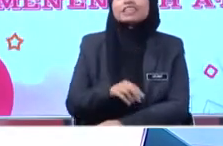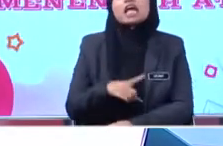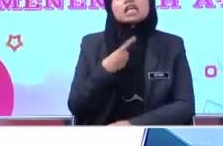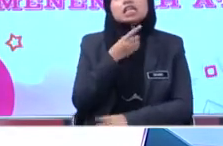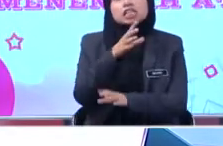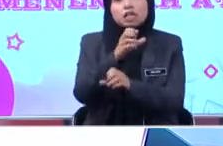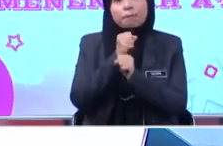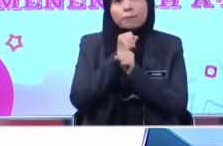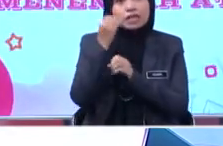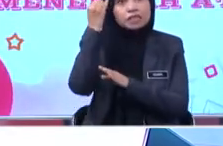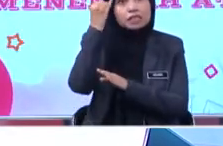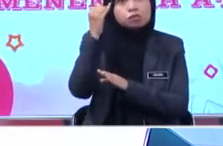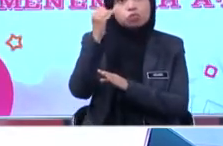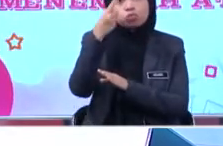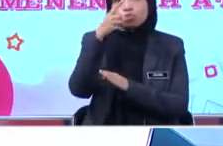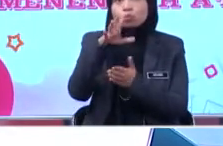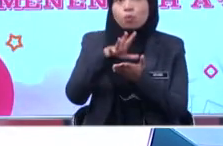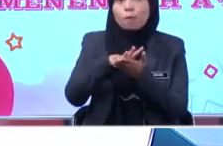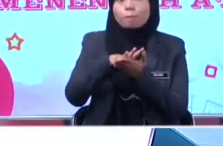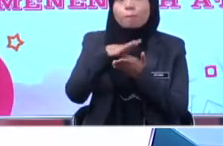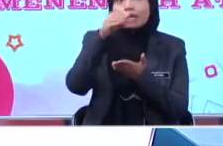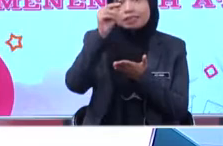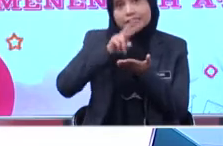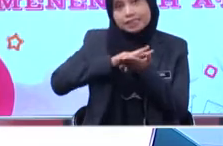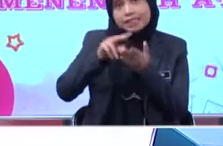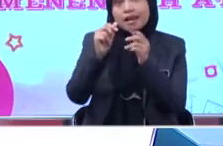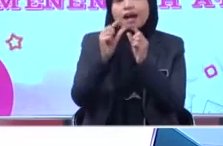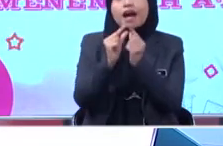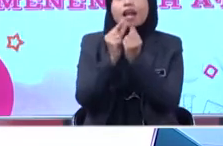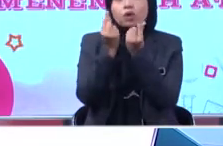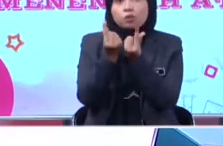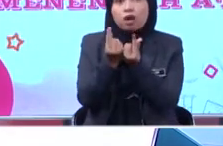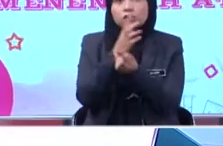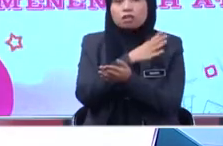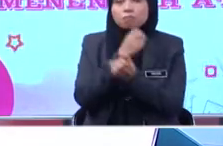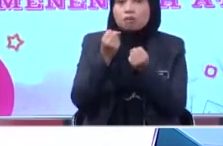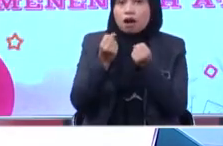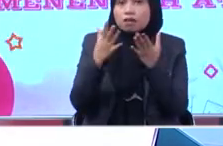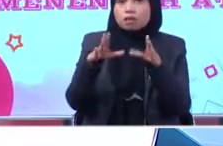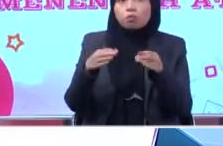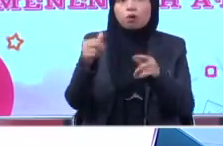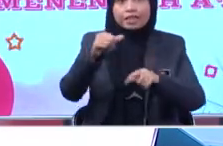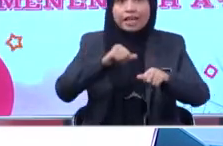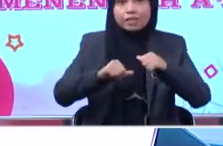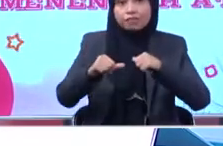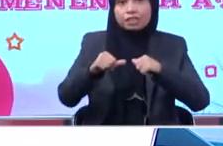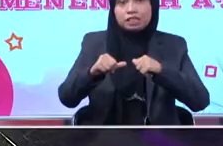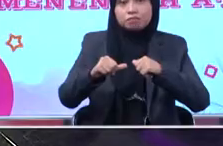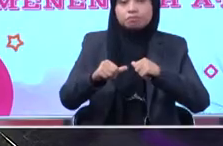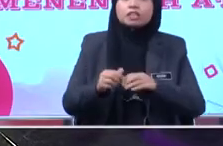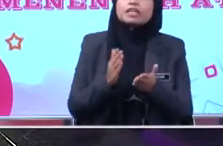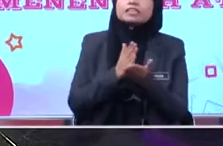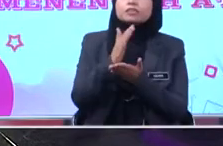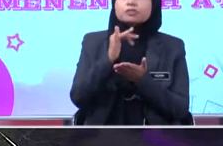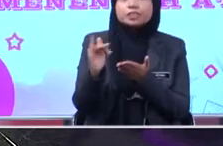kita dapat ilmu untuk membaca al-quran kenal hukumnya dan lakukan banyak titik Ustad seterusnya apa gitu nah buat